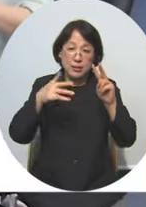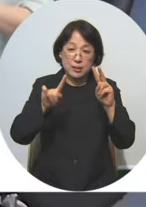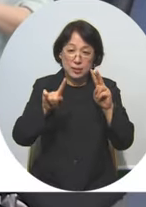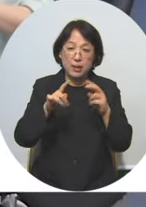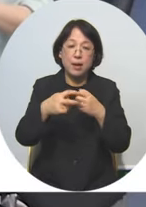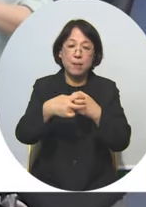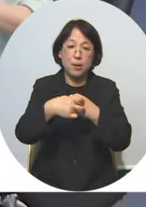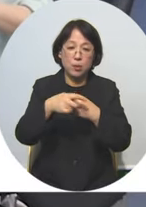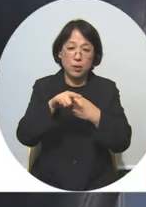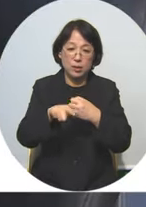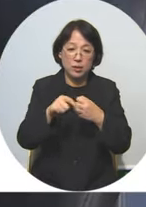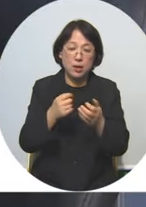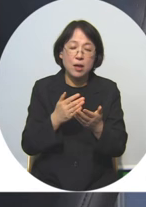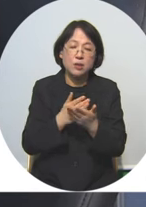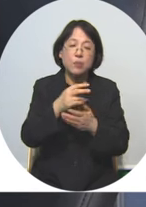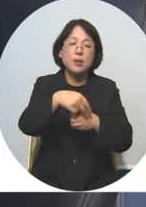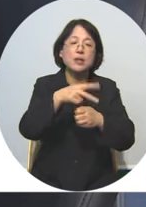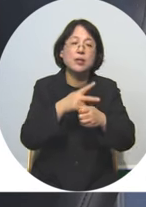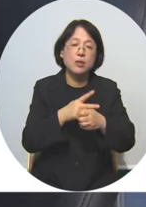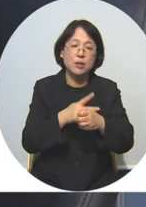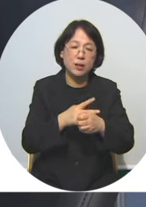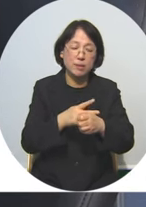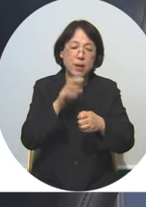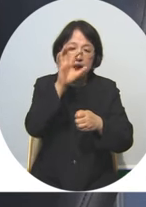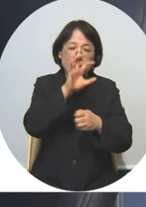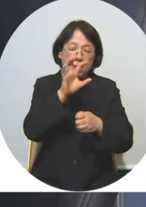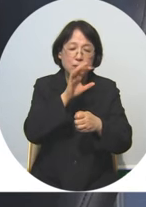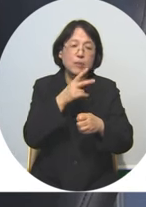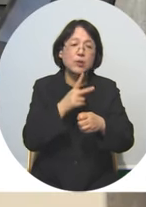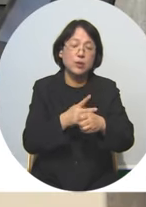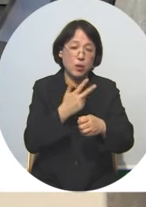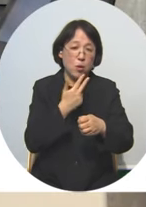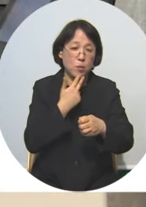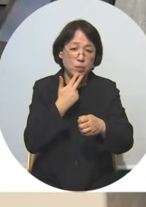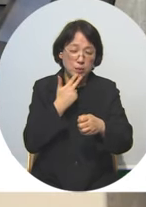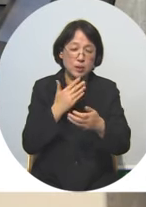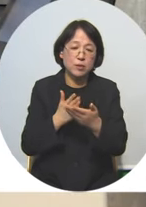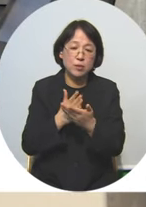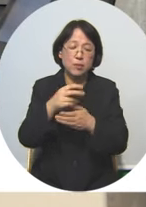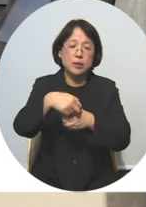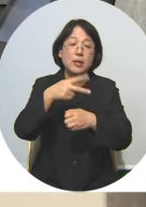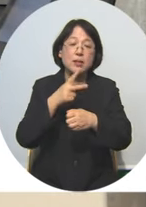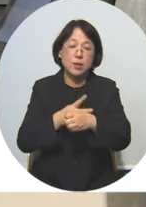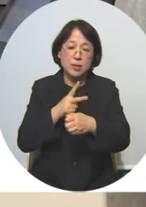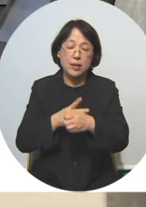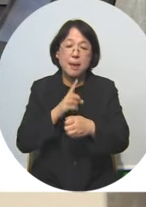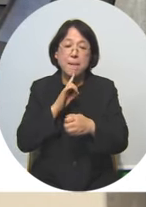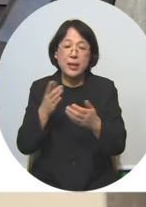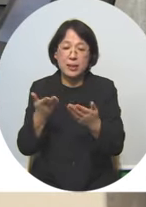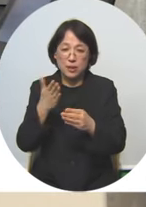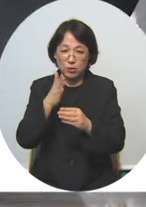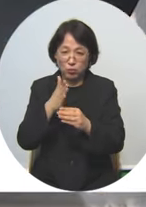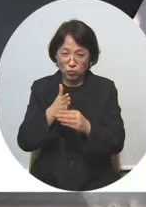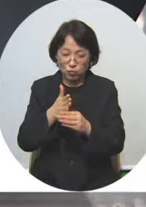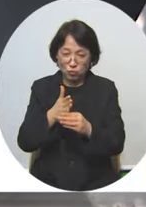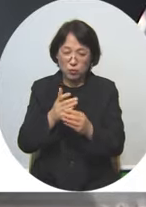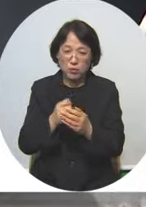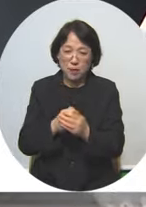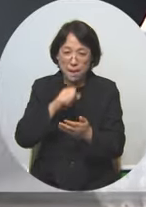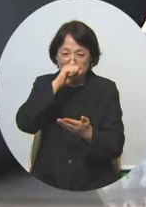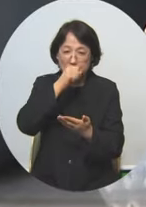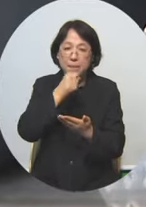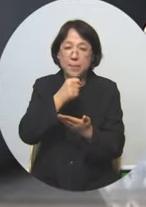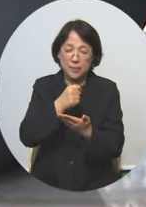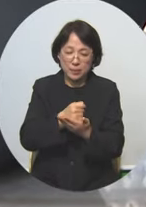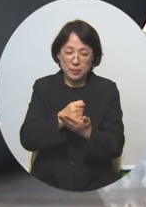병원에는 전공의 없이 전문의 13명이 일하고 있습니다. 전공의 이탈로 진료 차질을 빚지 않고 정상 진료를 유지하고